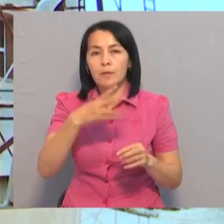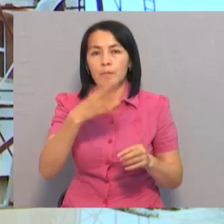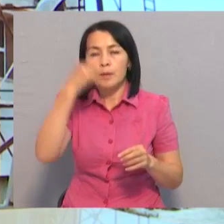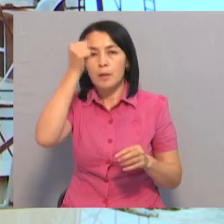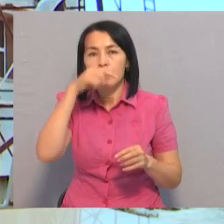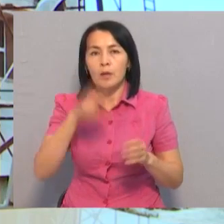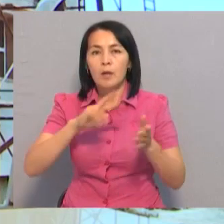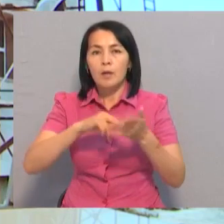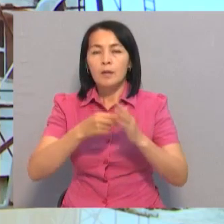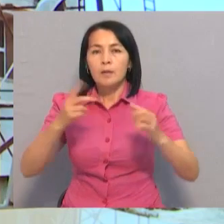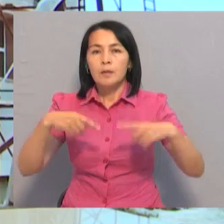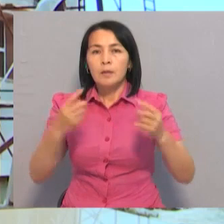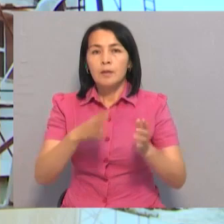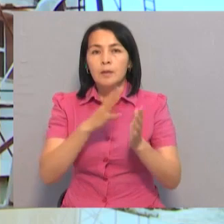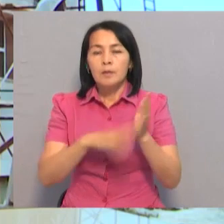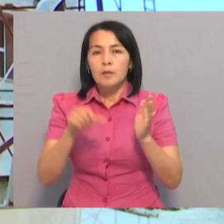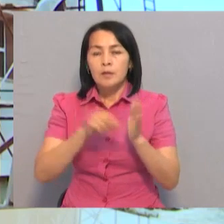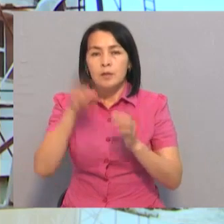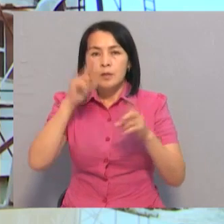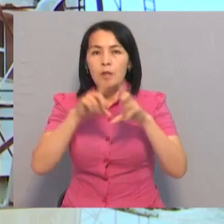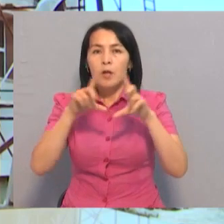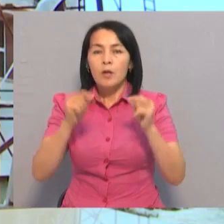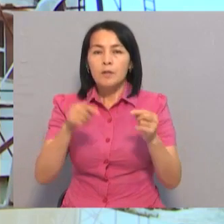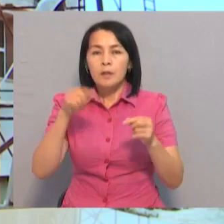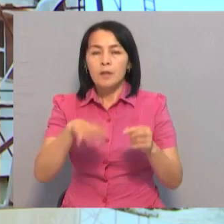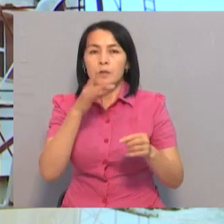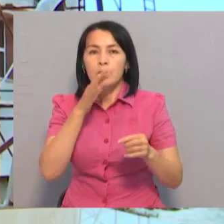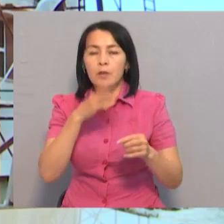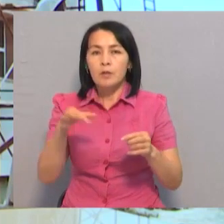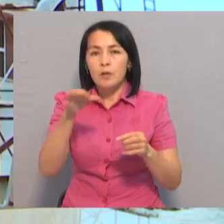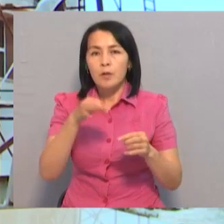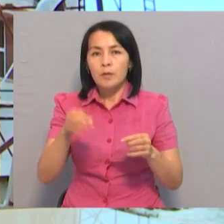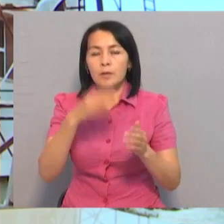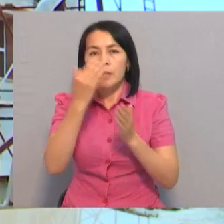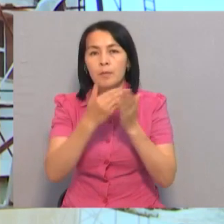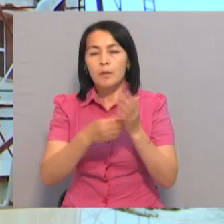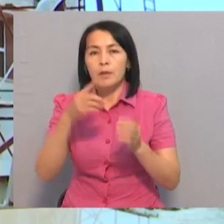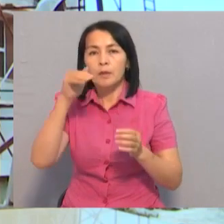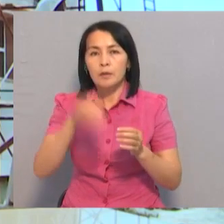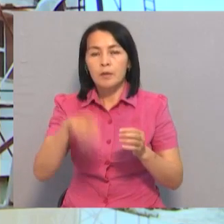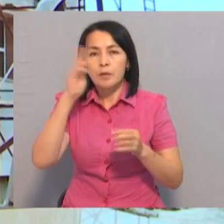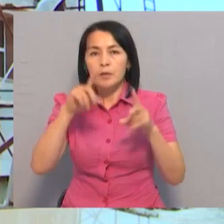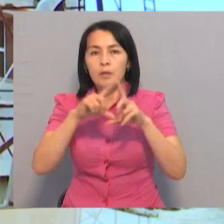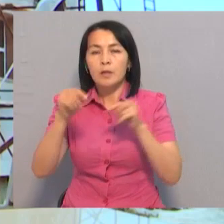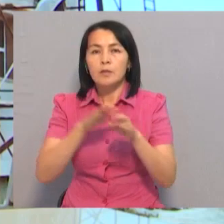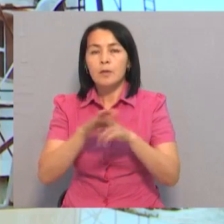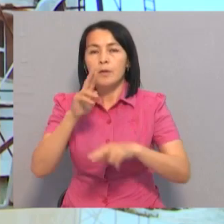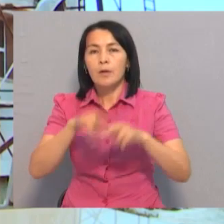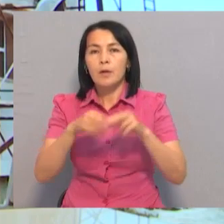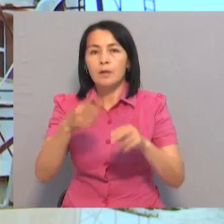годы планируется построить 96 школ. На настоящее время в регионе по программе 1000 школ ведется